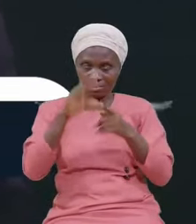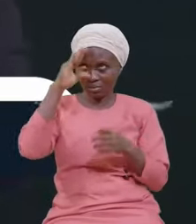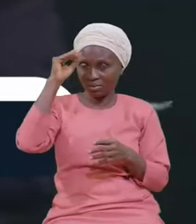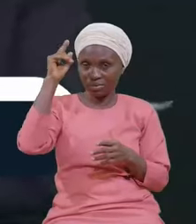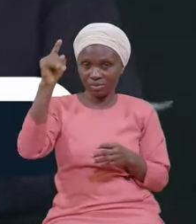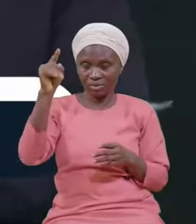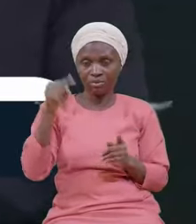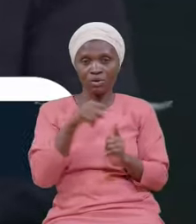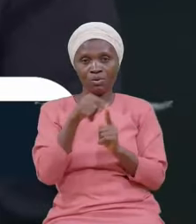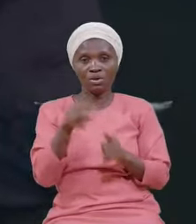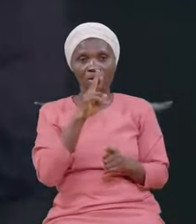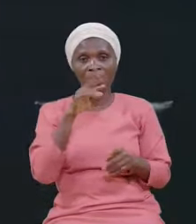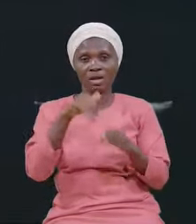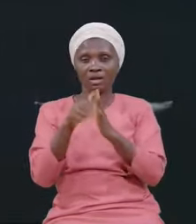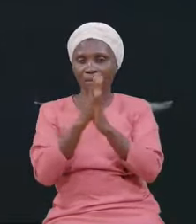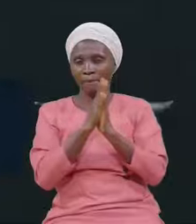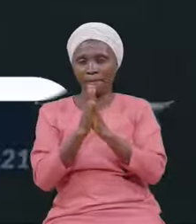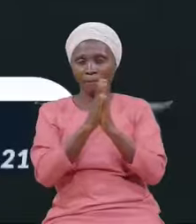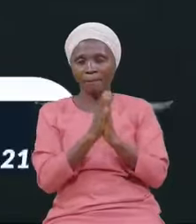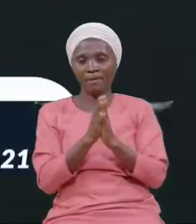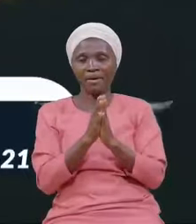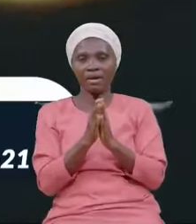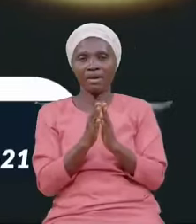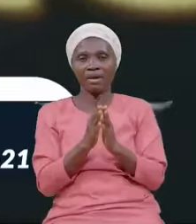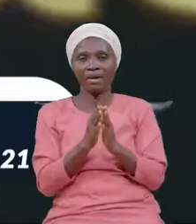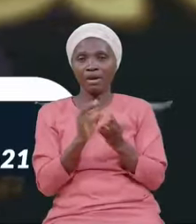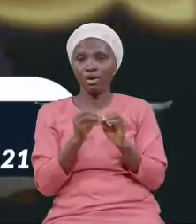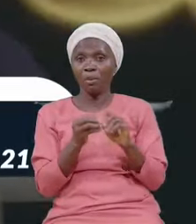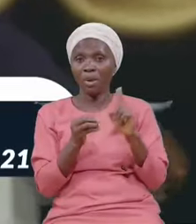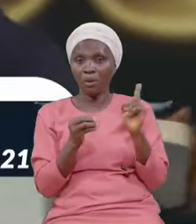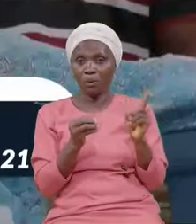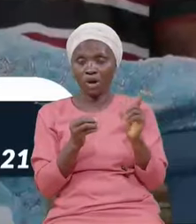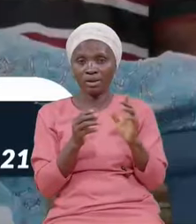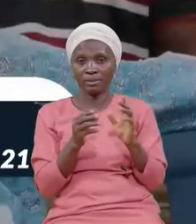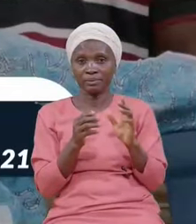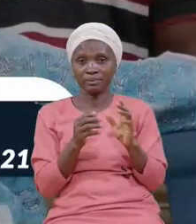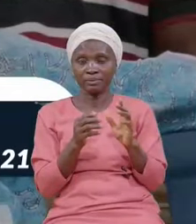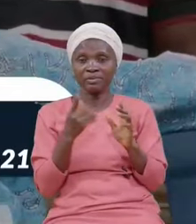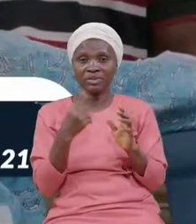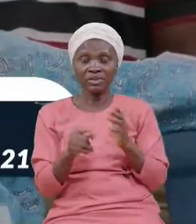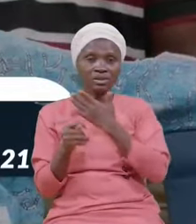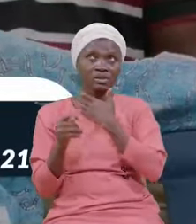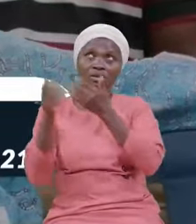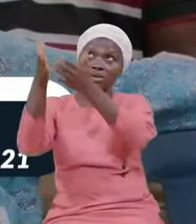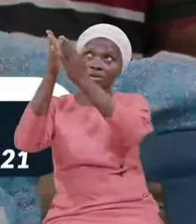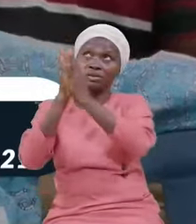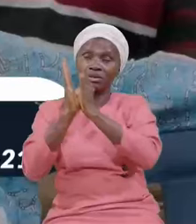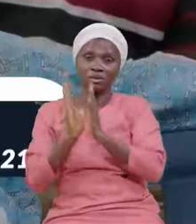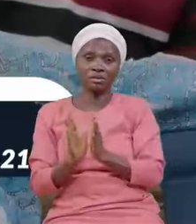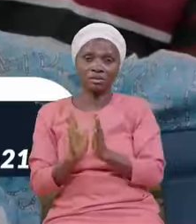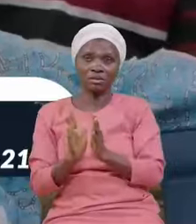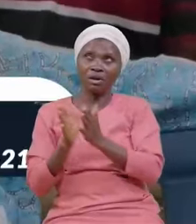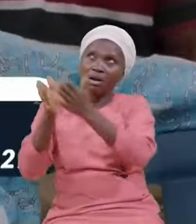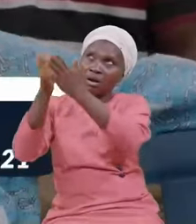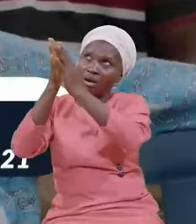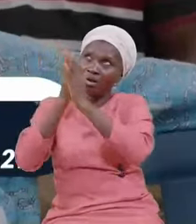lorsqu'ils sont dans la supplication. Voyons le premier élément maintenant, l'intercesseur pour notre